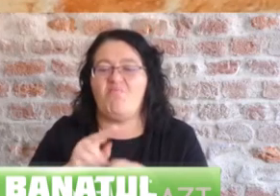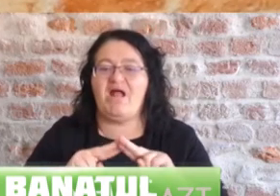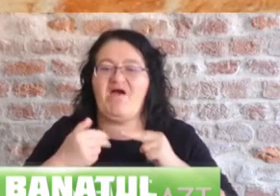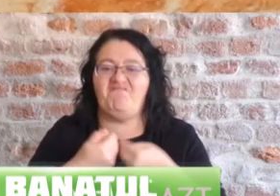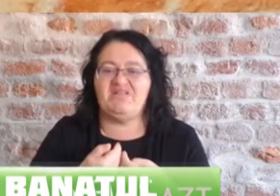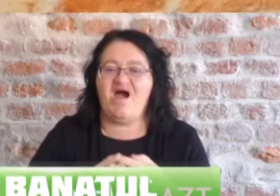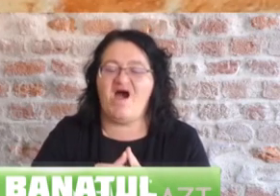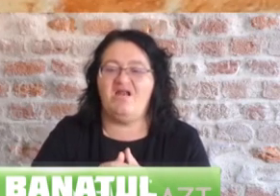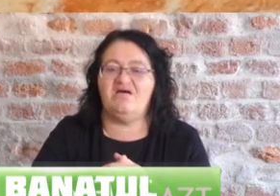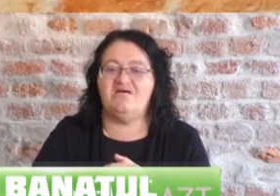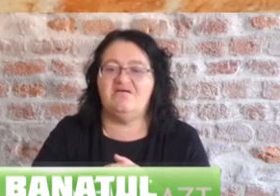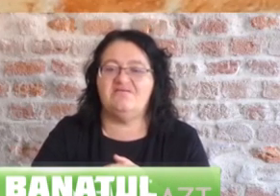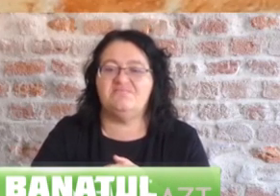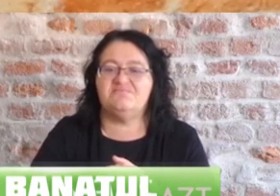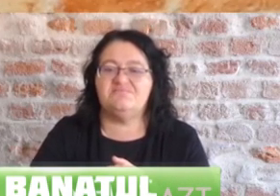final,